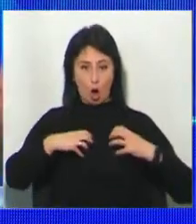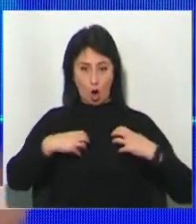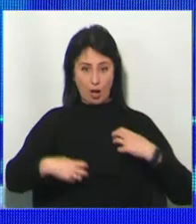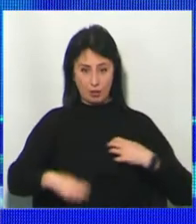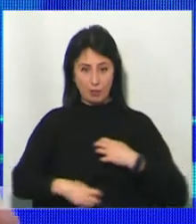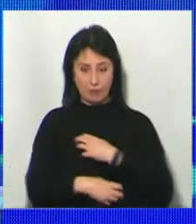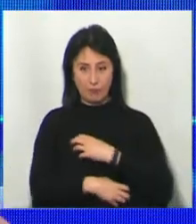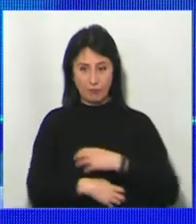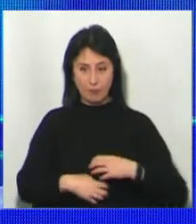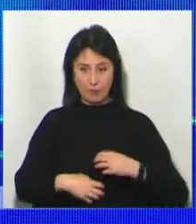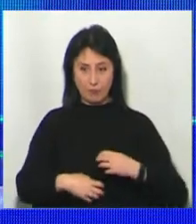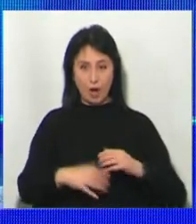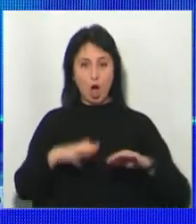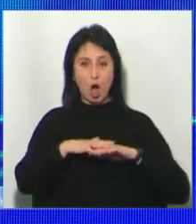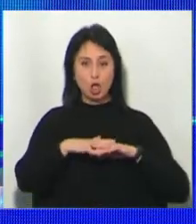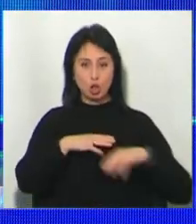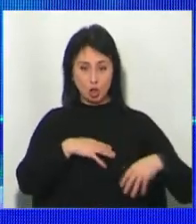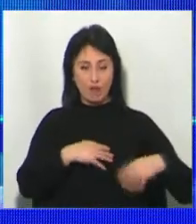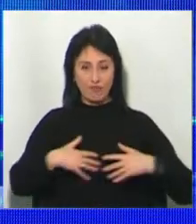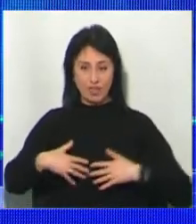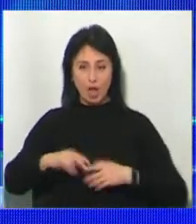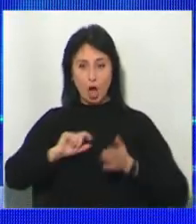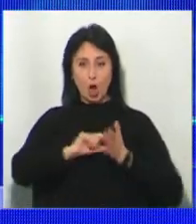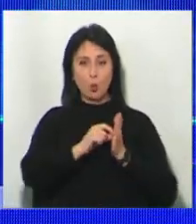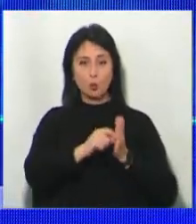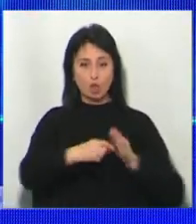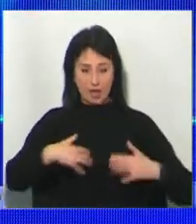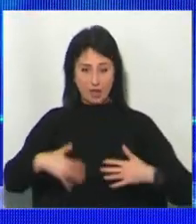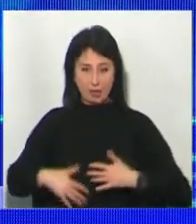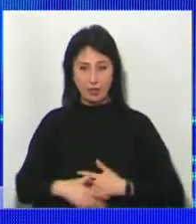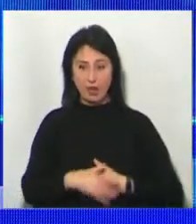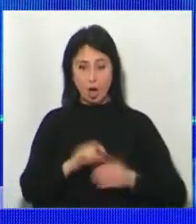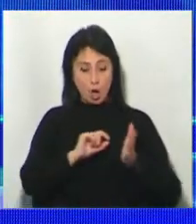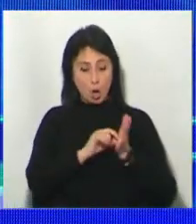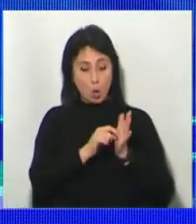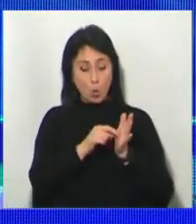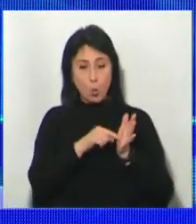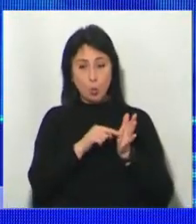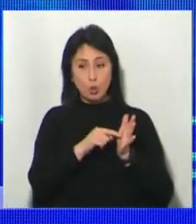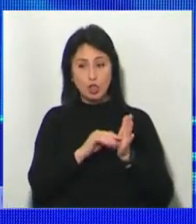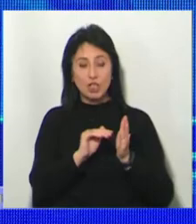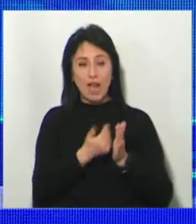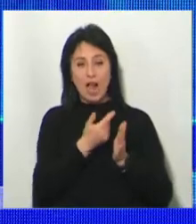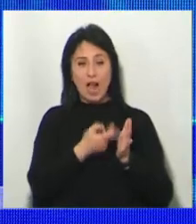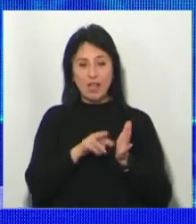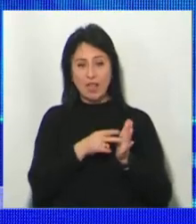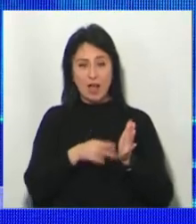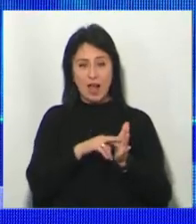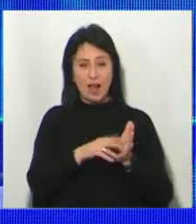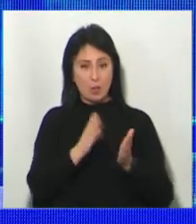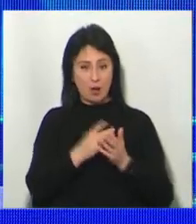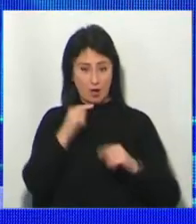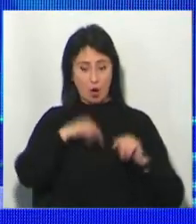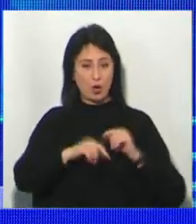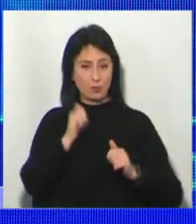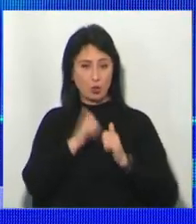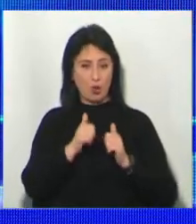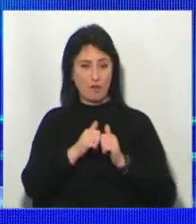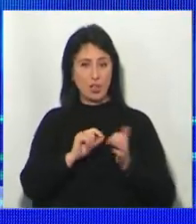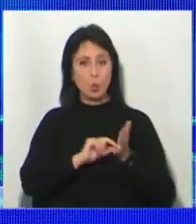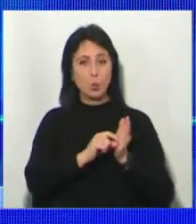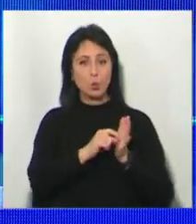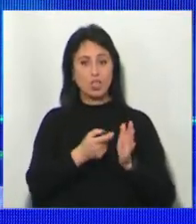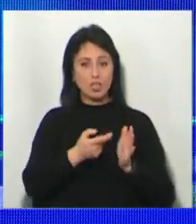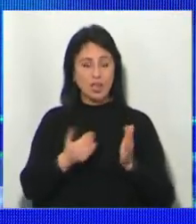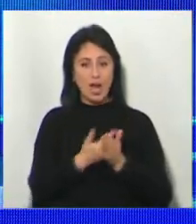ორგანოებისგან, ორგანოები შედგება ქსოვილებისგან, ქსოვილები უჯრედებისგან და აი უჯრედების მუდმივი განახლების პროცესი ხდება და განახლების